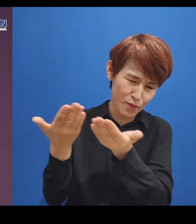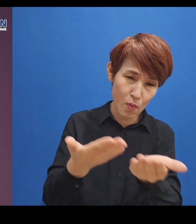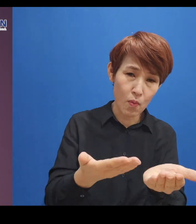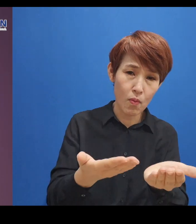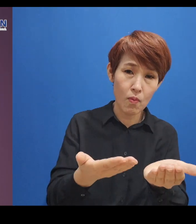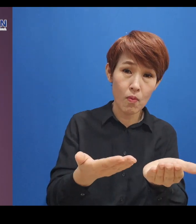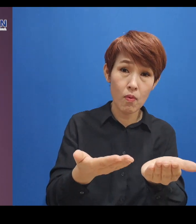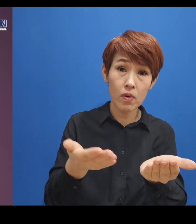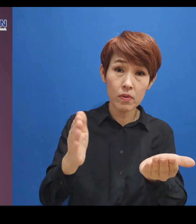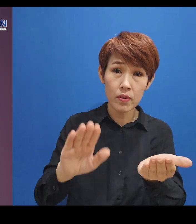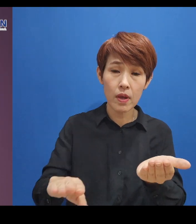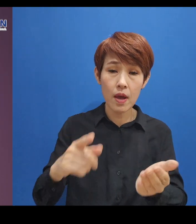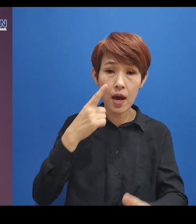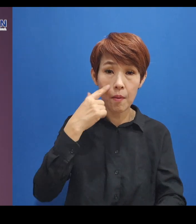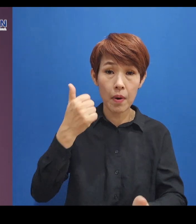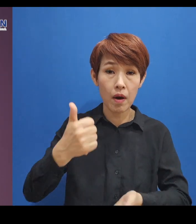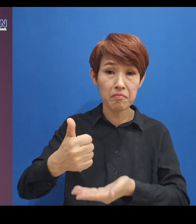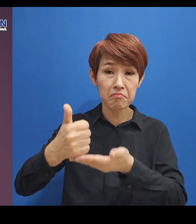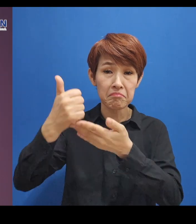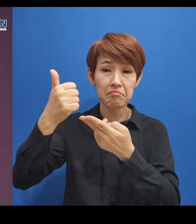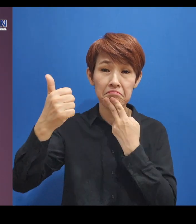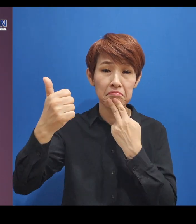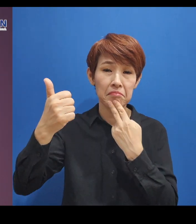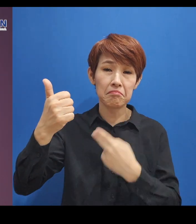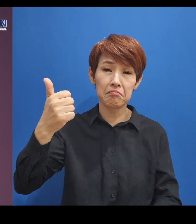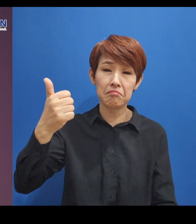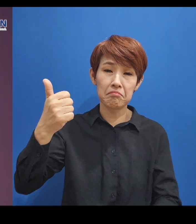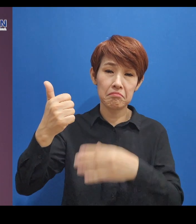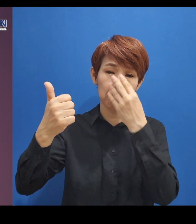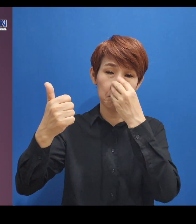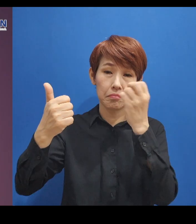그런데 자녀들이 아버지를 존중하지 않아.